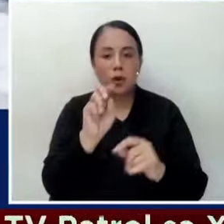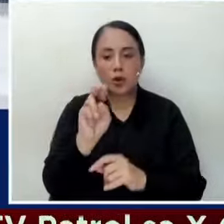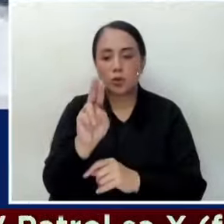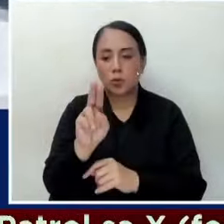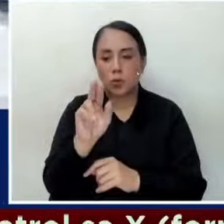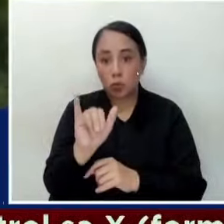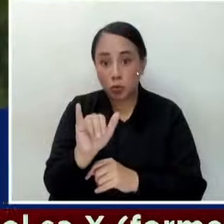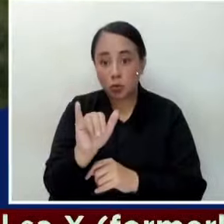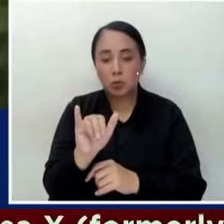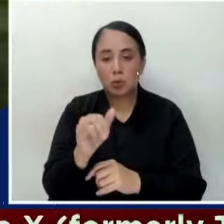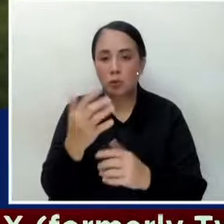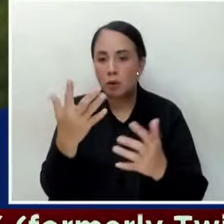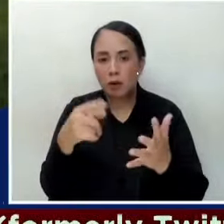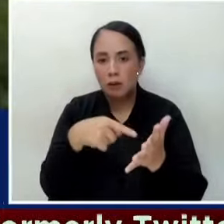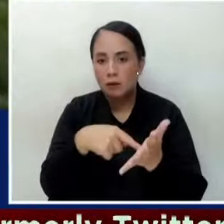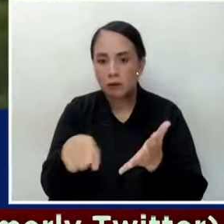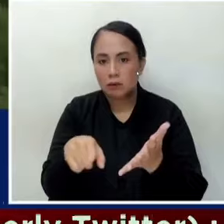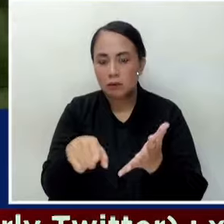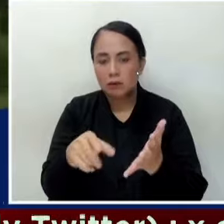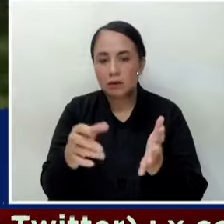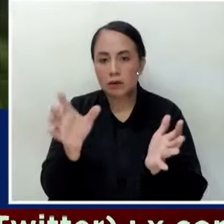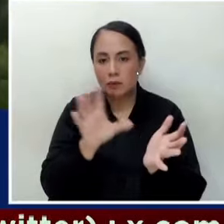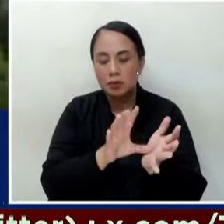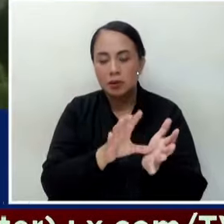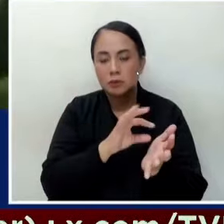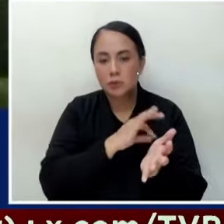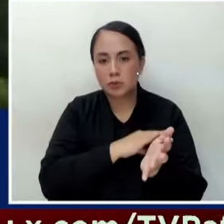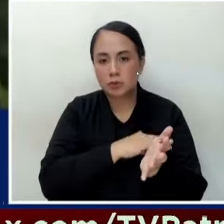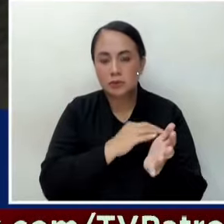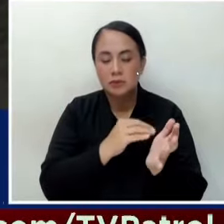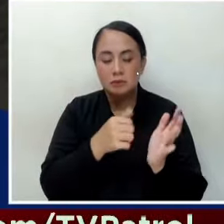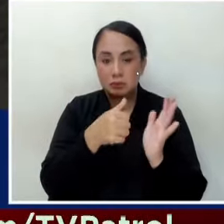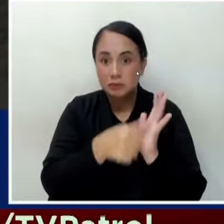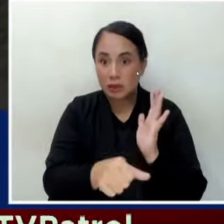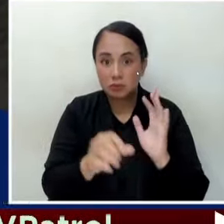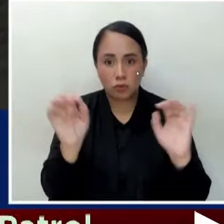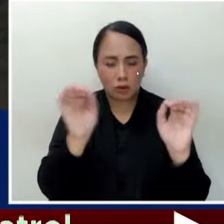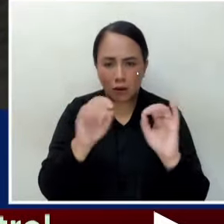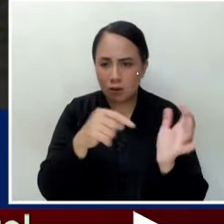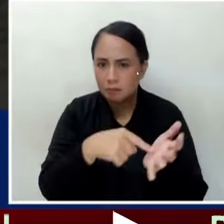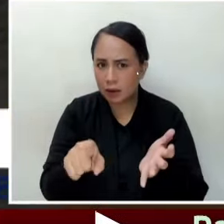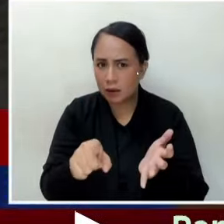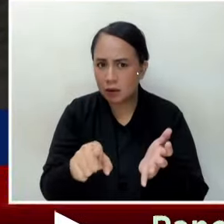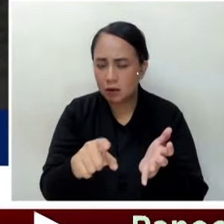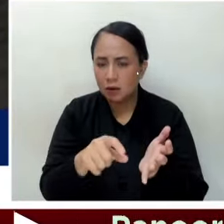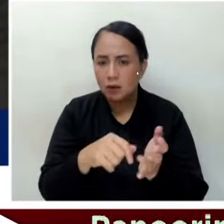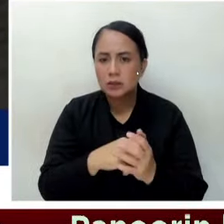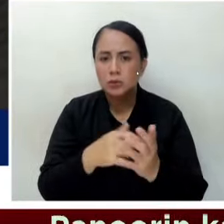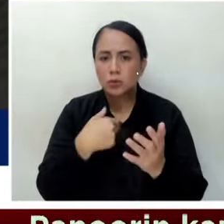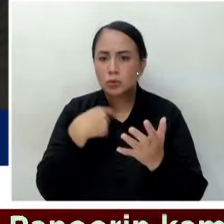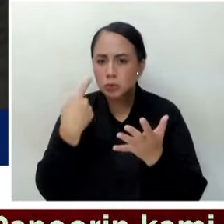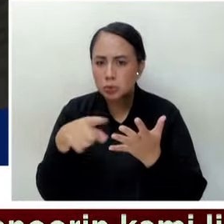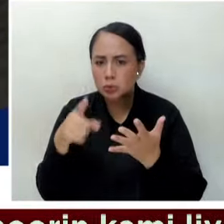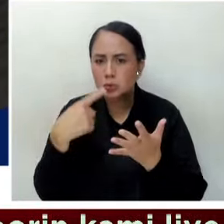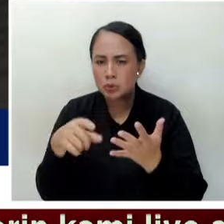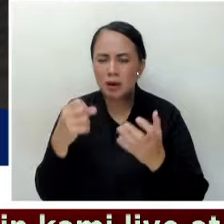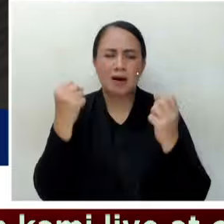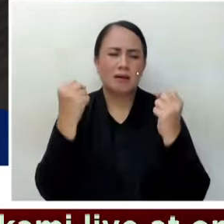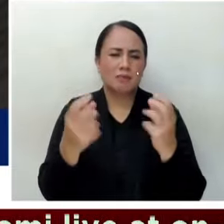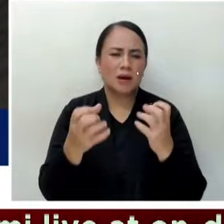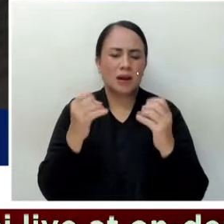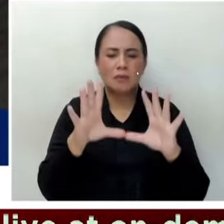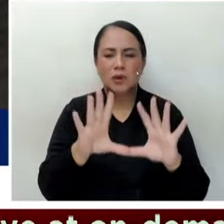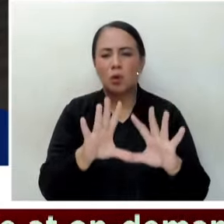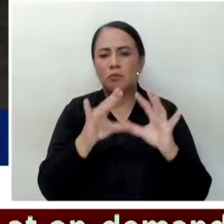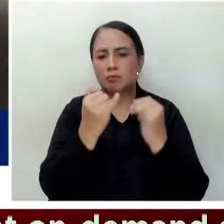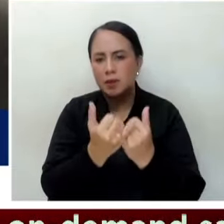umanong binayarang capital gains tax at documentary stamp tax. Patuloy ang pag-audit natin at napakaraming kumpanya